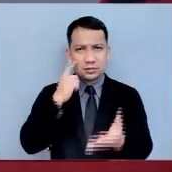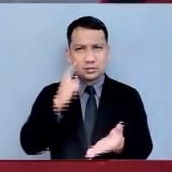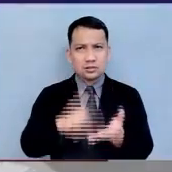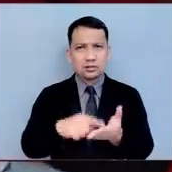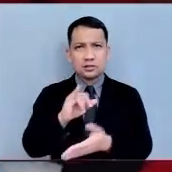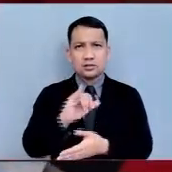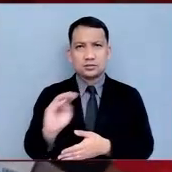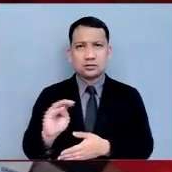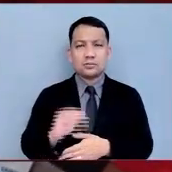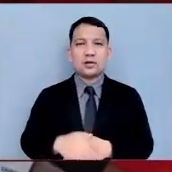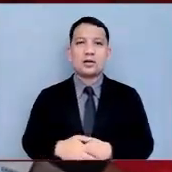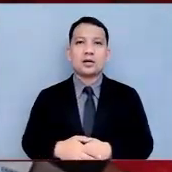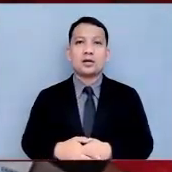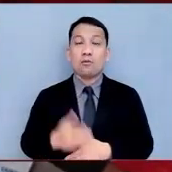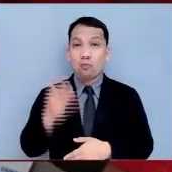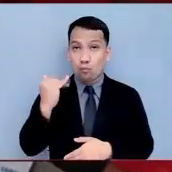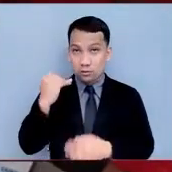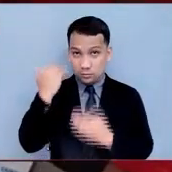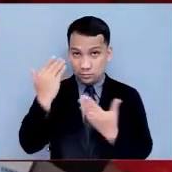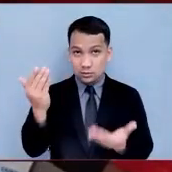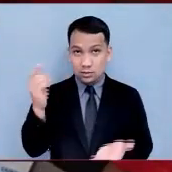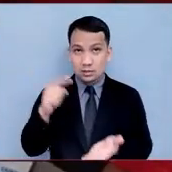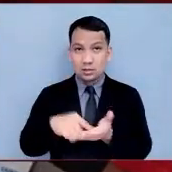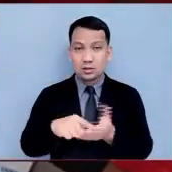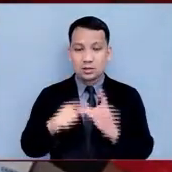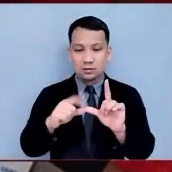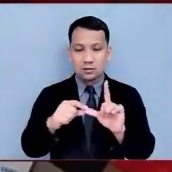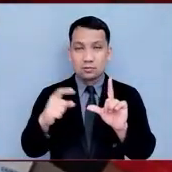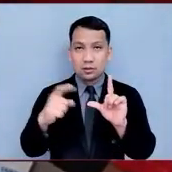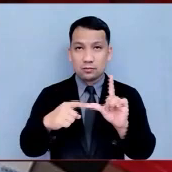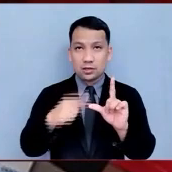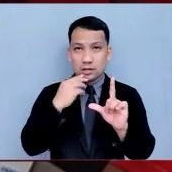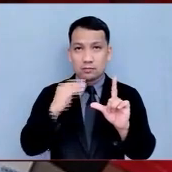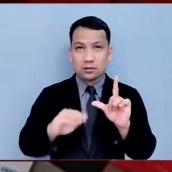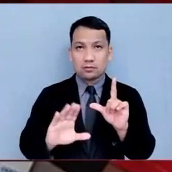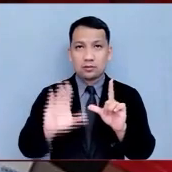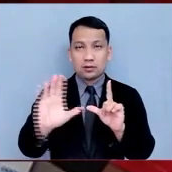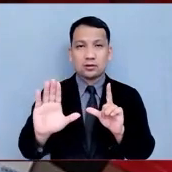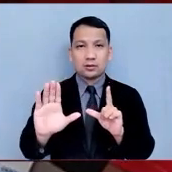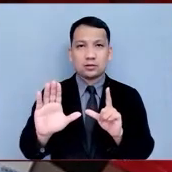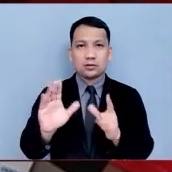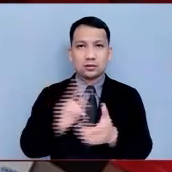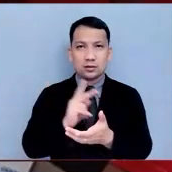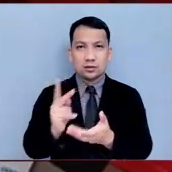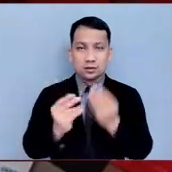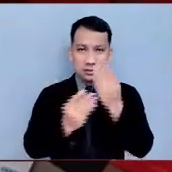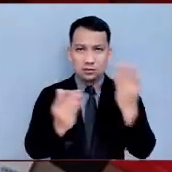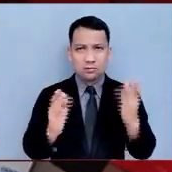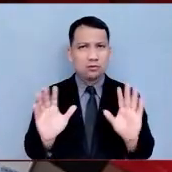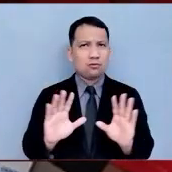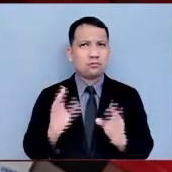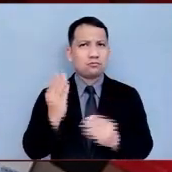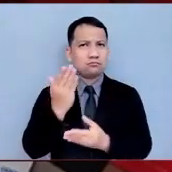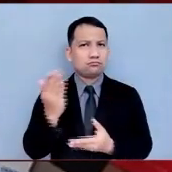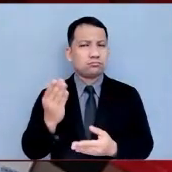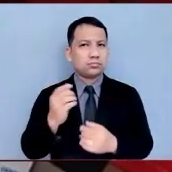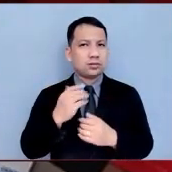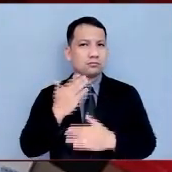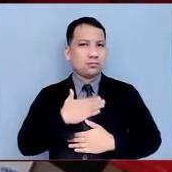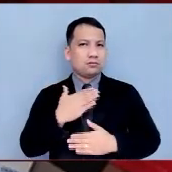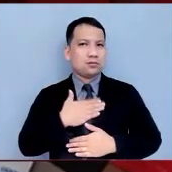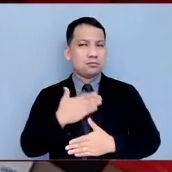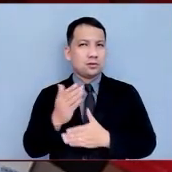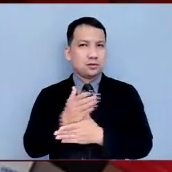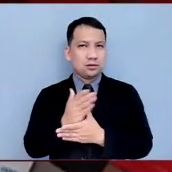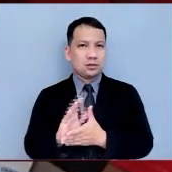card. Mangyari lamang daw na mag-login sa kanilang link o magmensahe sa kanilang page. Marami siyempre ang agad na natuwa at nag-share